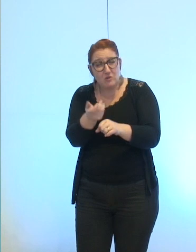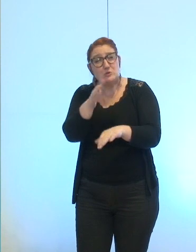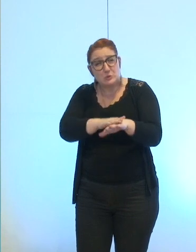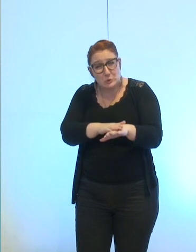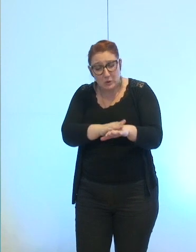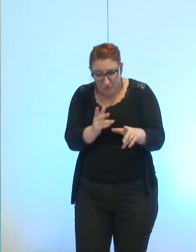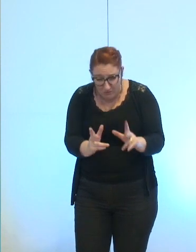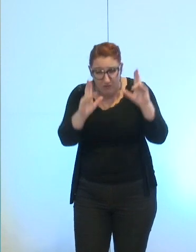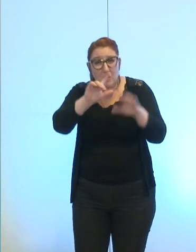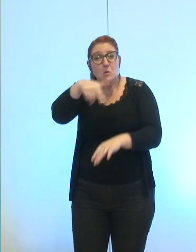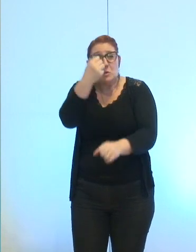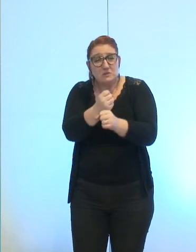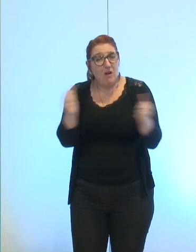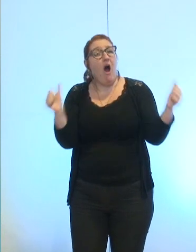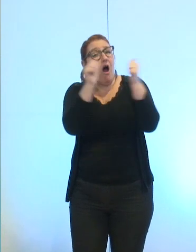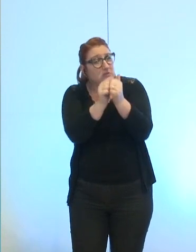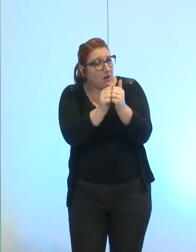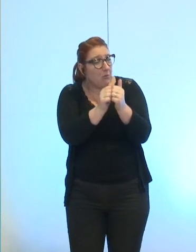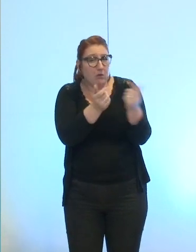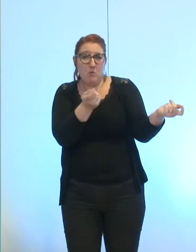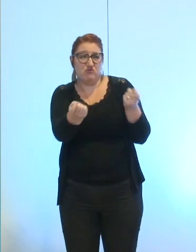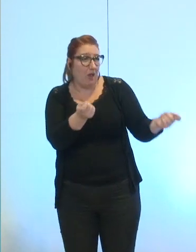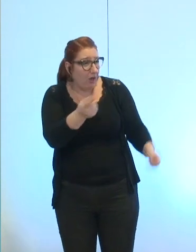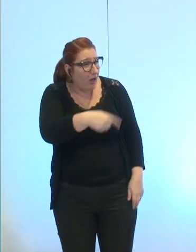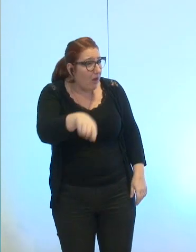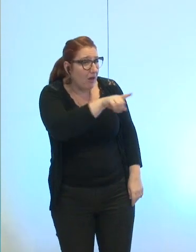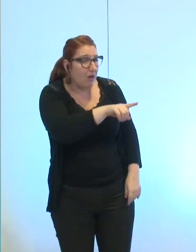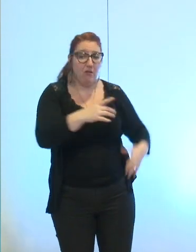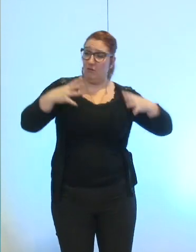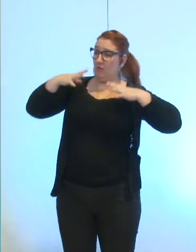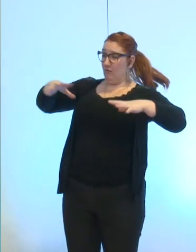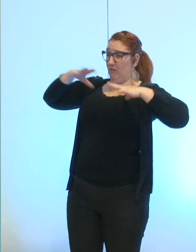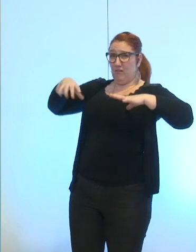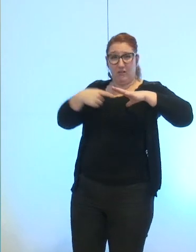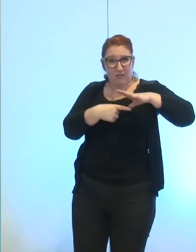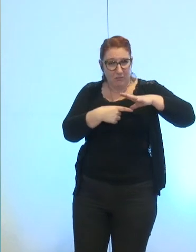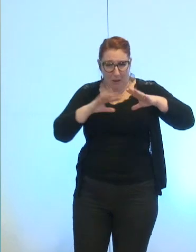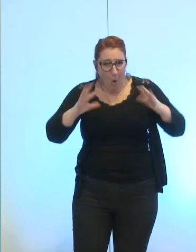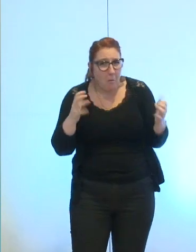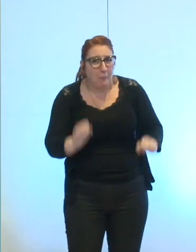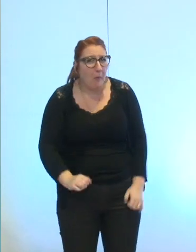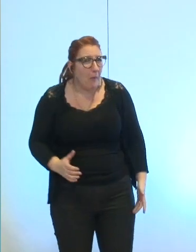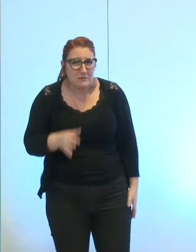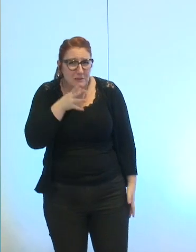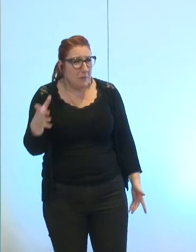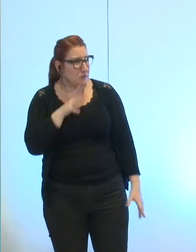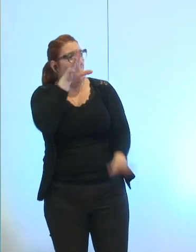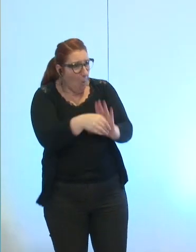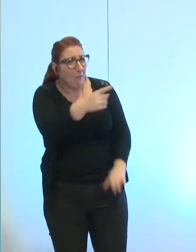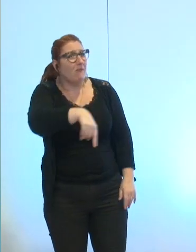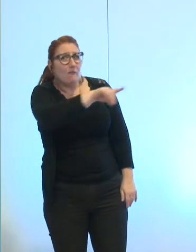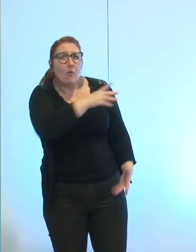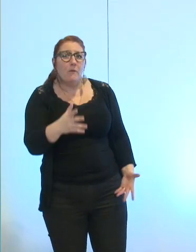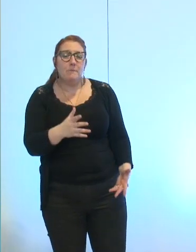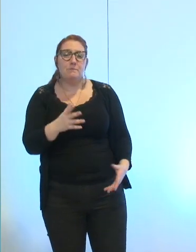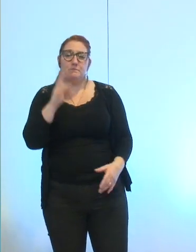12 années au pouvoir comment pouvez-vous vous exonérer tout cela ça n'est pas possible alors cette rétrospective financière elle nous